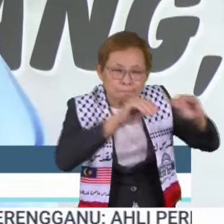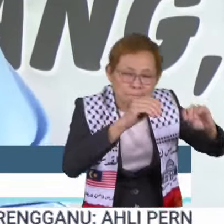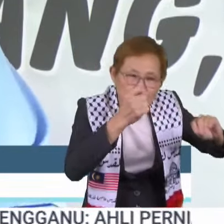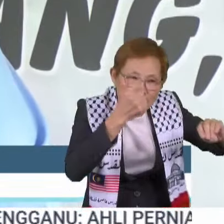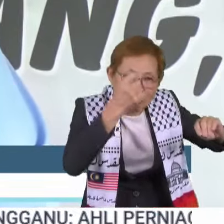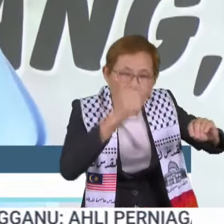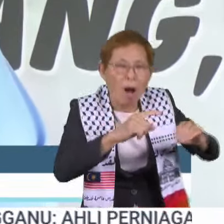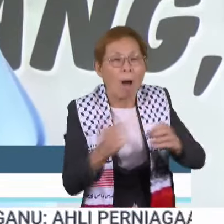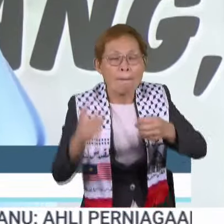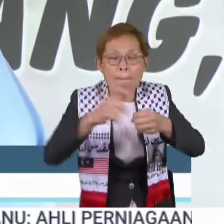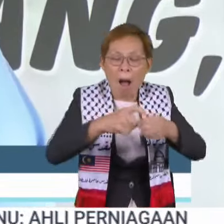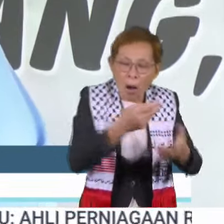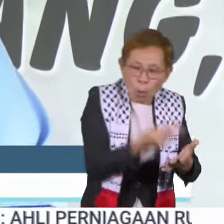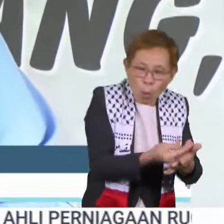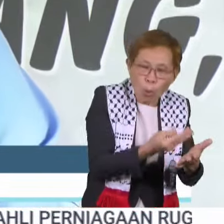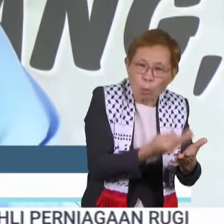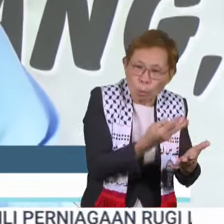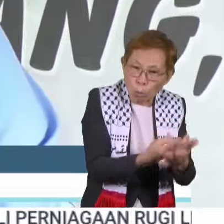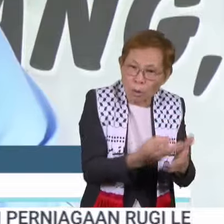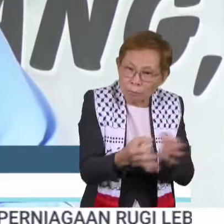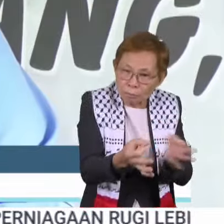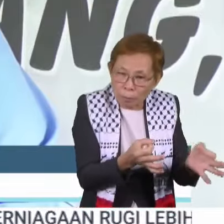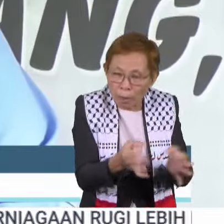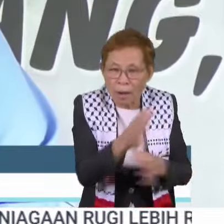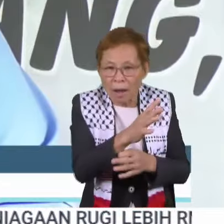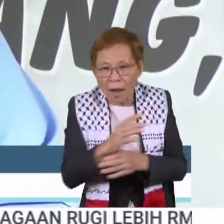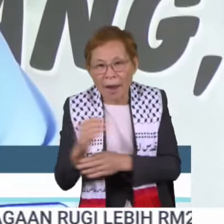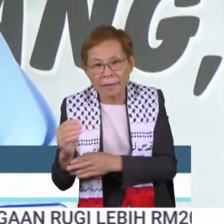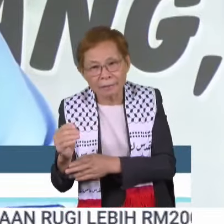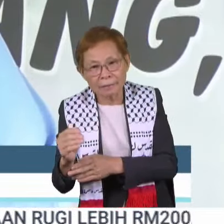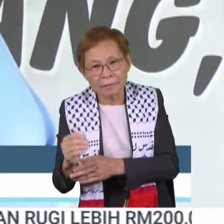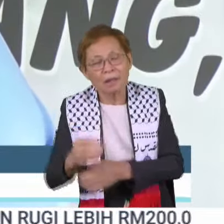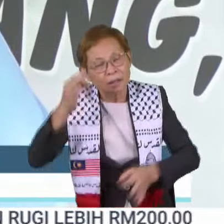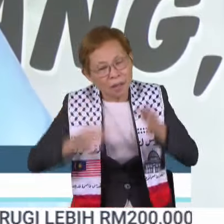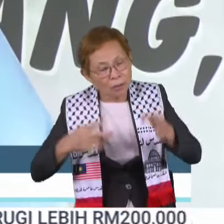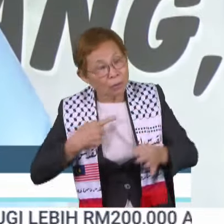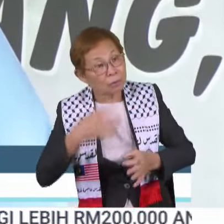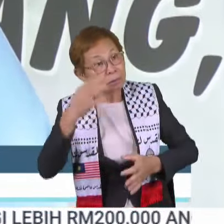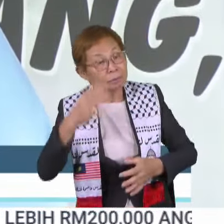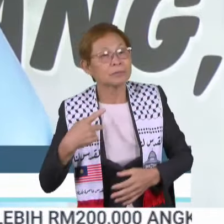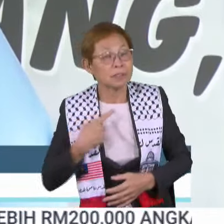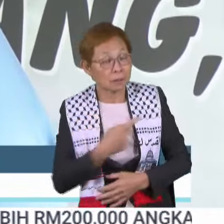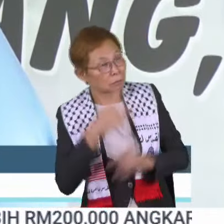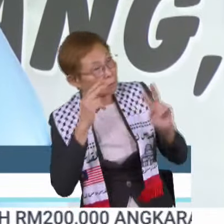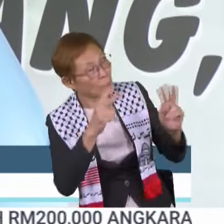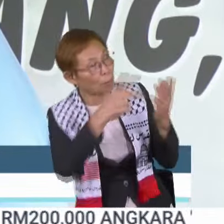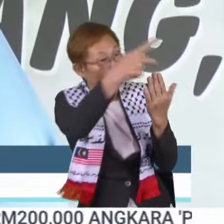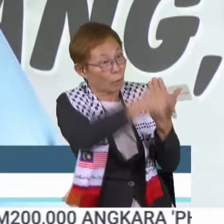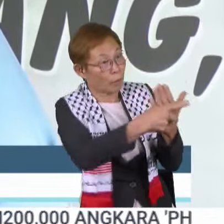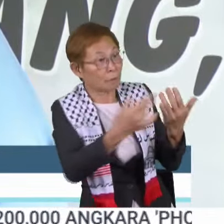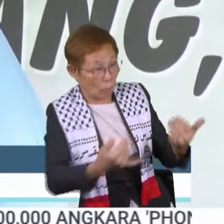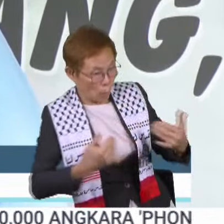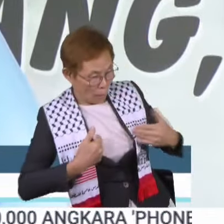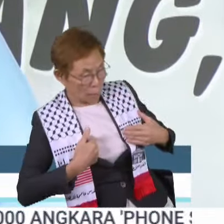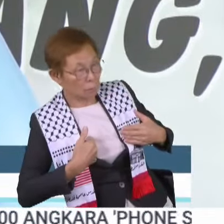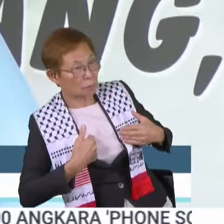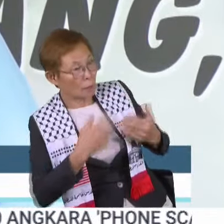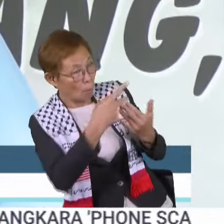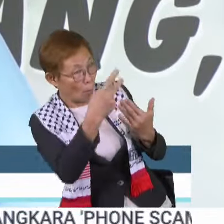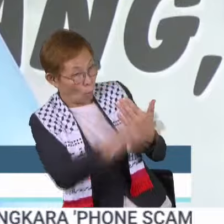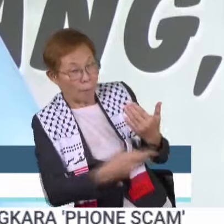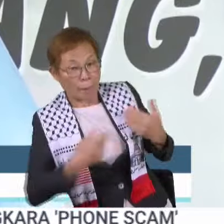kecelikan kewangan yang ada kalau kita tengok daripada segi program yang ada ni Saya rasa